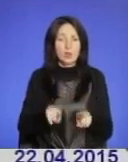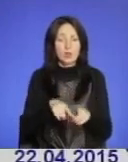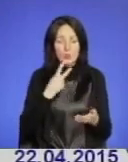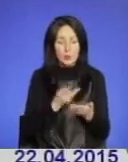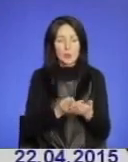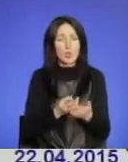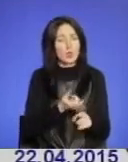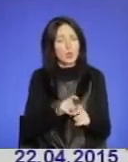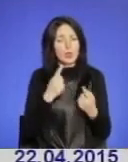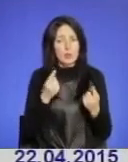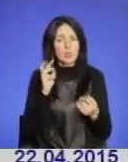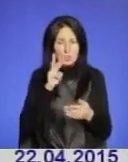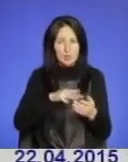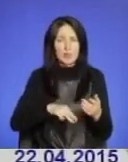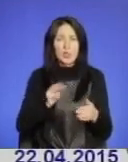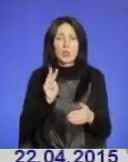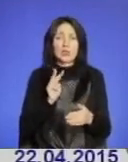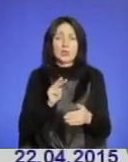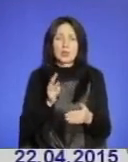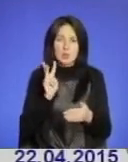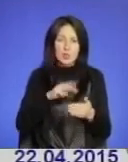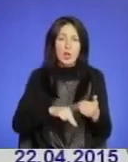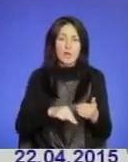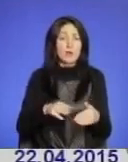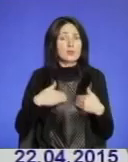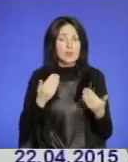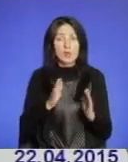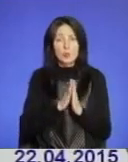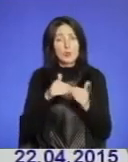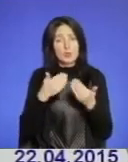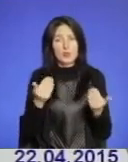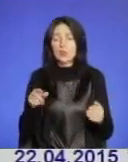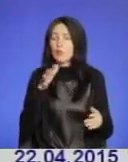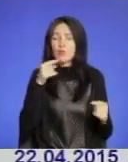дуже великі штрафні санкції. Тому ми до вас звертаємося і просимо вас вчасно і не